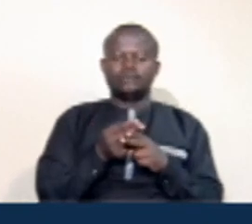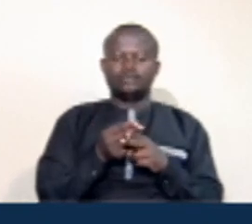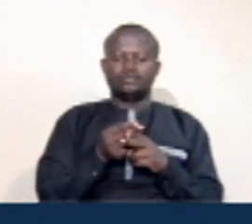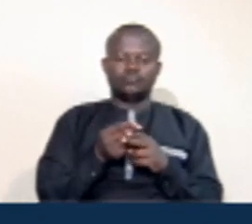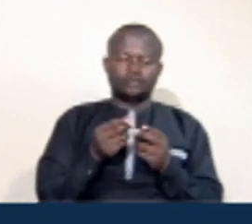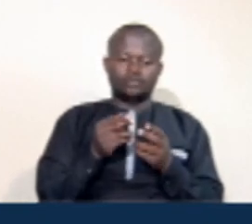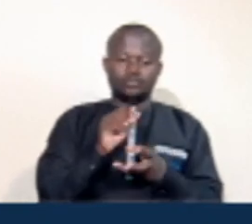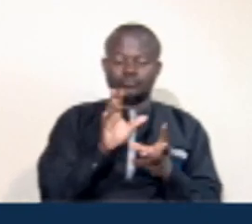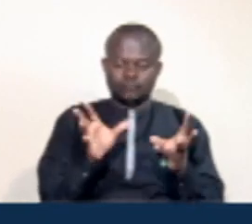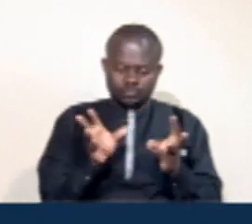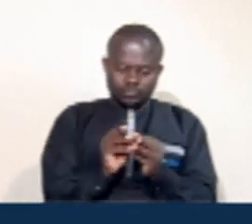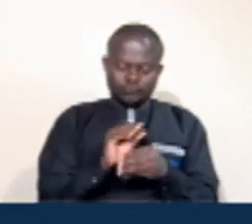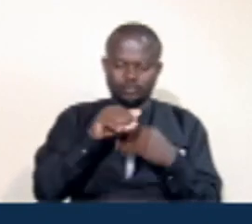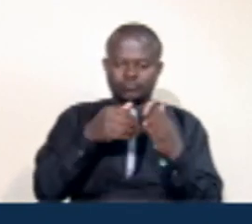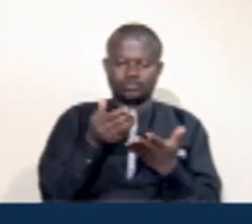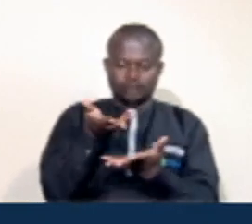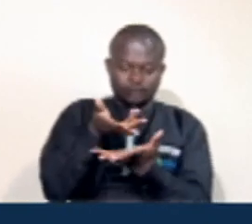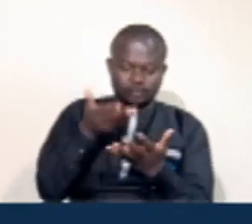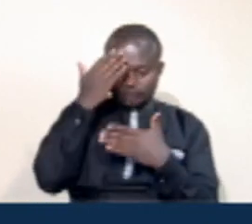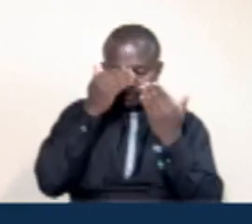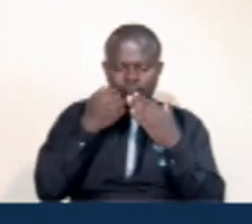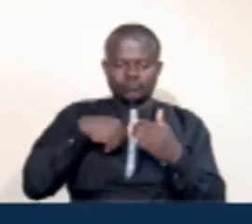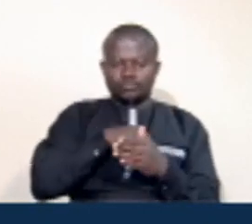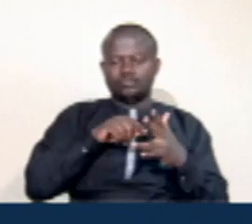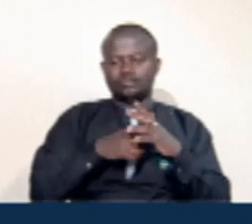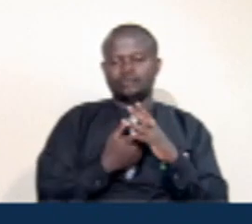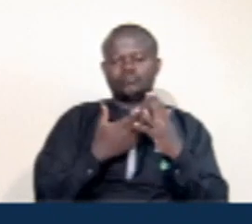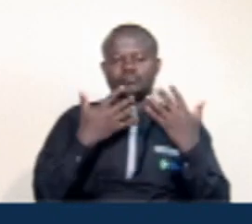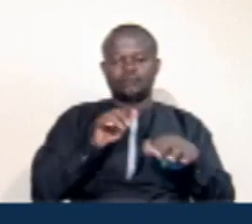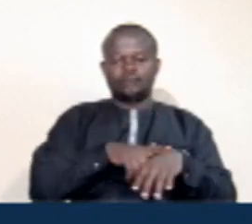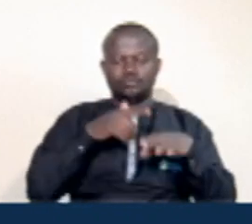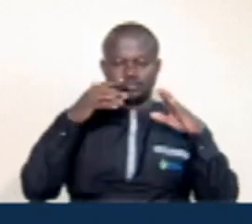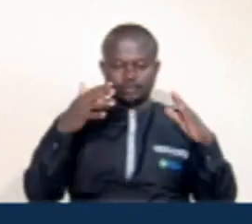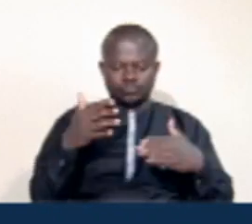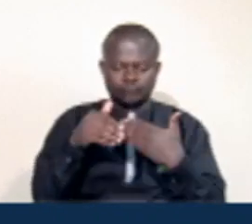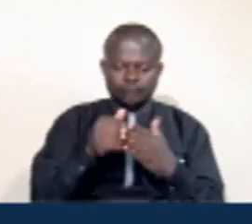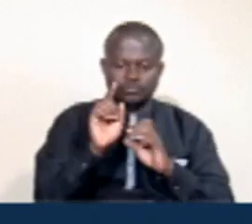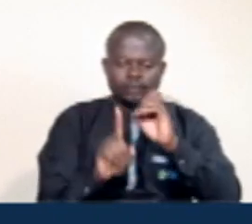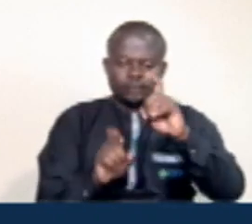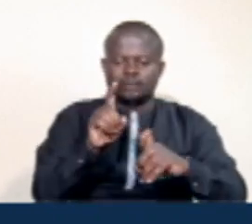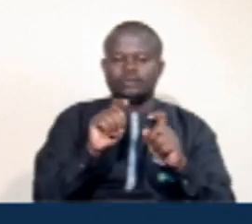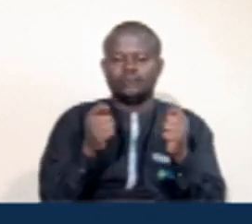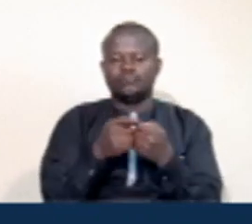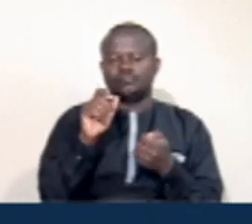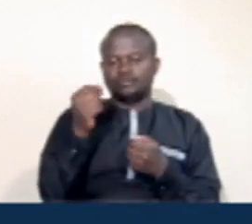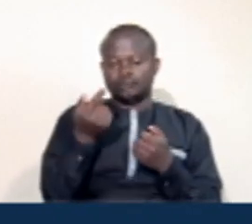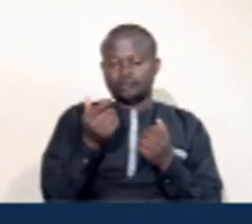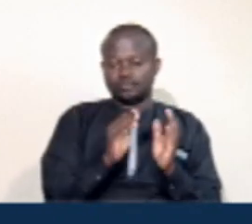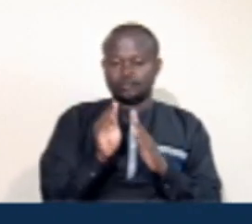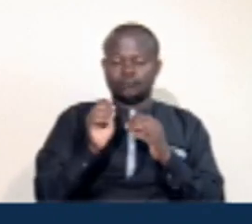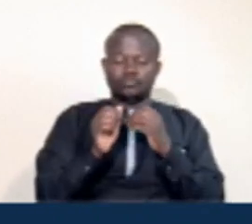ibintu abanyeshuri bamaze kumenyera kubera ko twabitangiye hashize igihe aho ikizamini cy'igihembwe cya mbere gitegurwa na